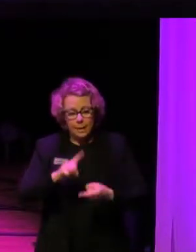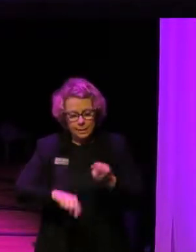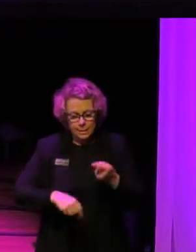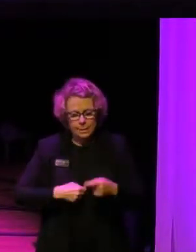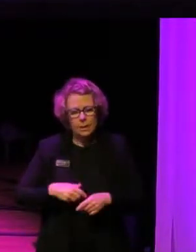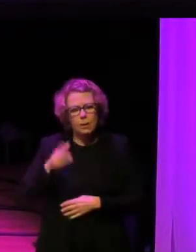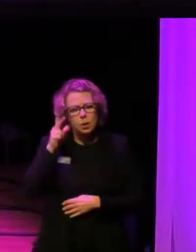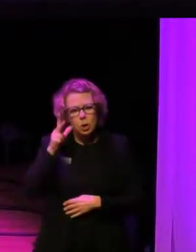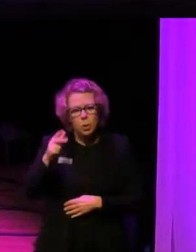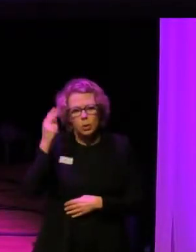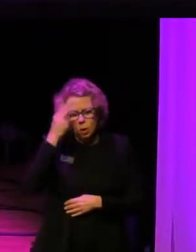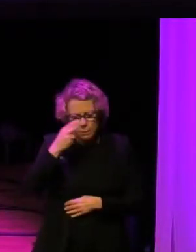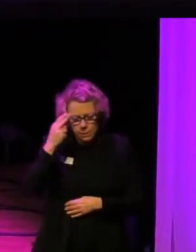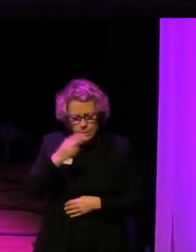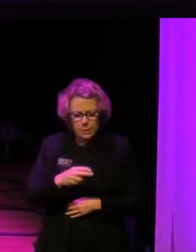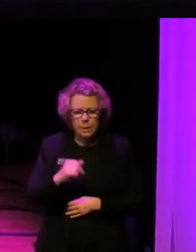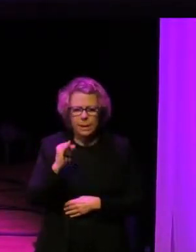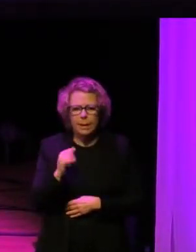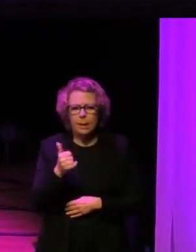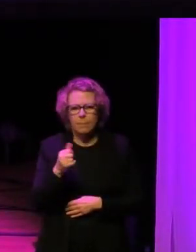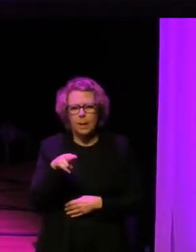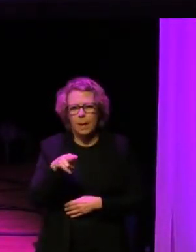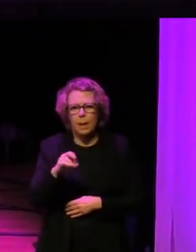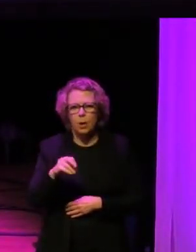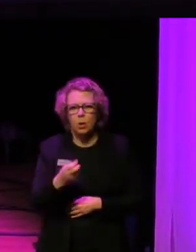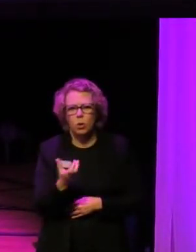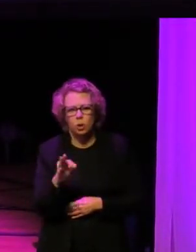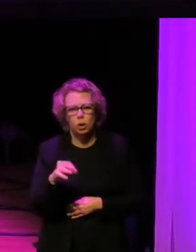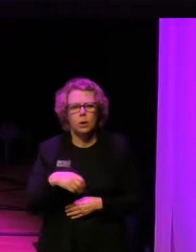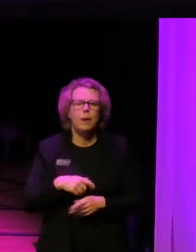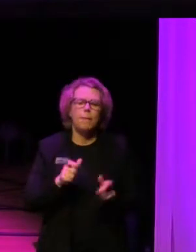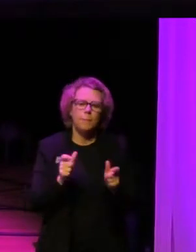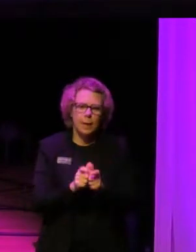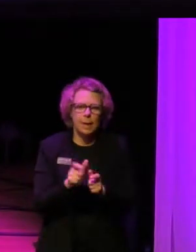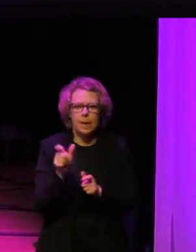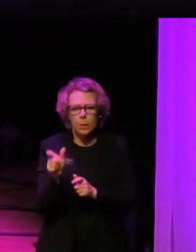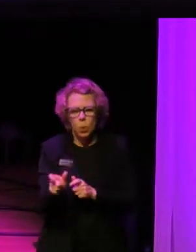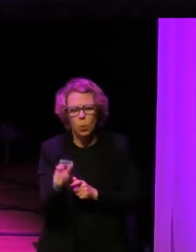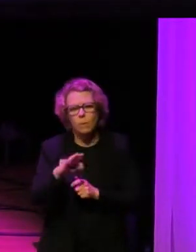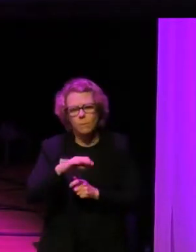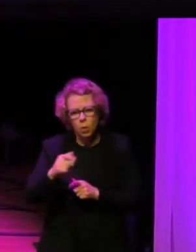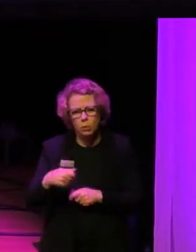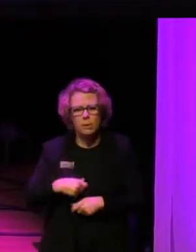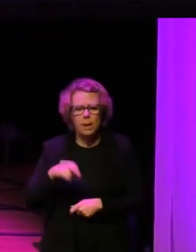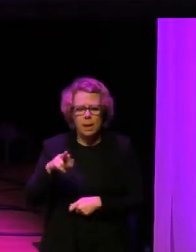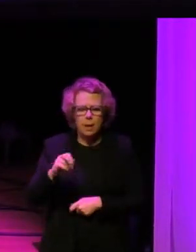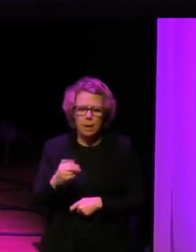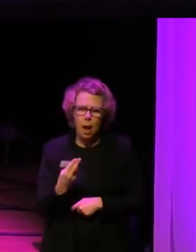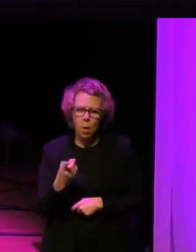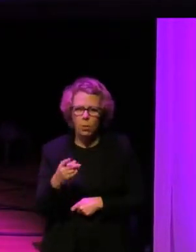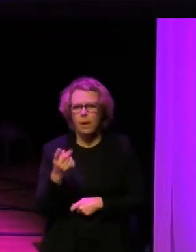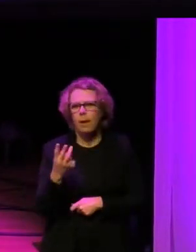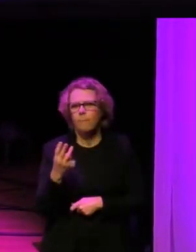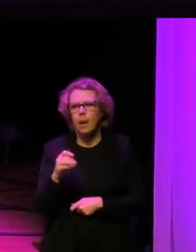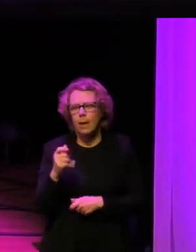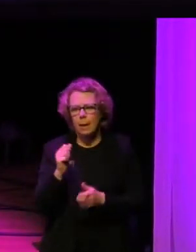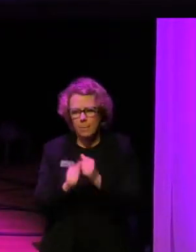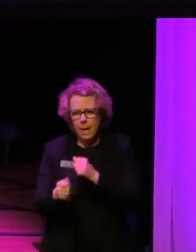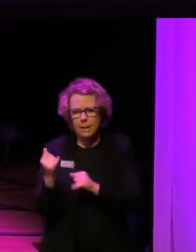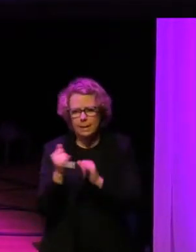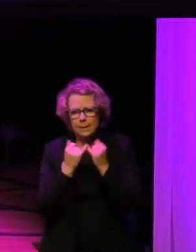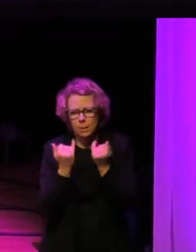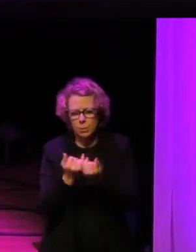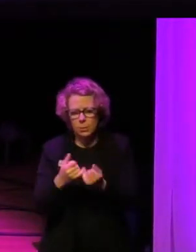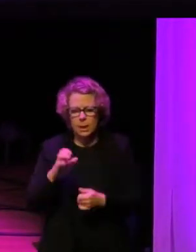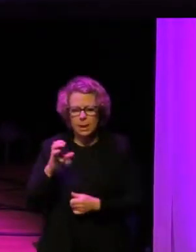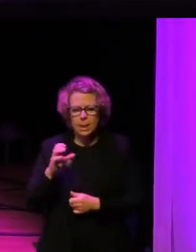universitet, Ebn Rushd, Föreningen Ordfront, Raoul Wallenberg-institutet, Census och